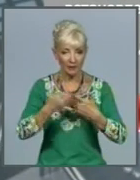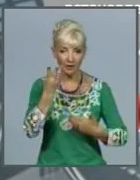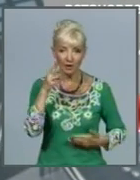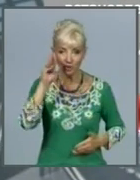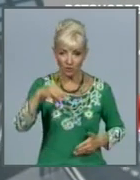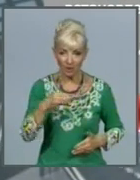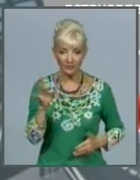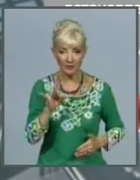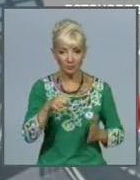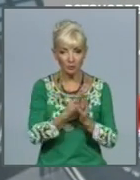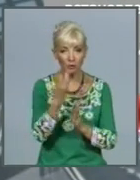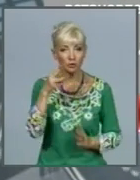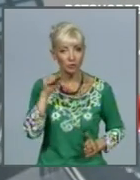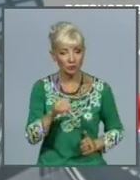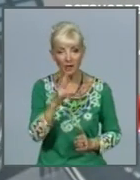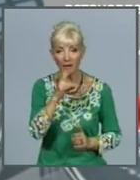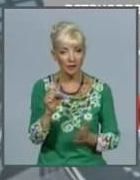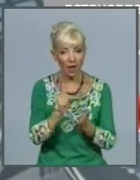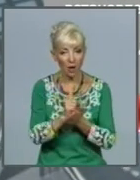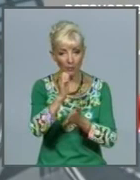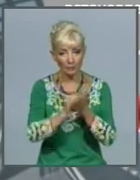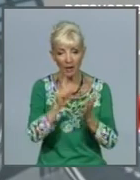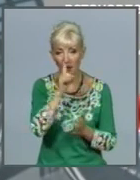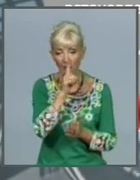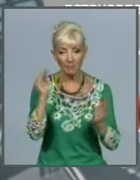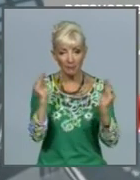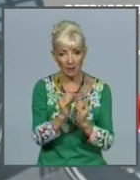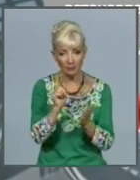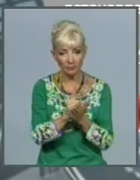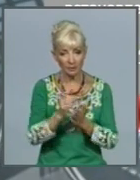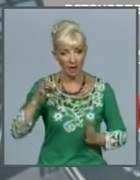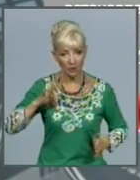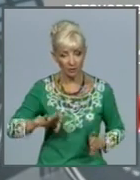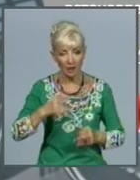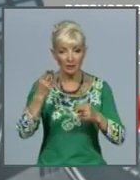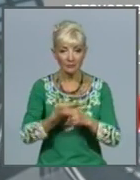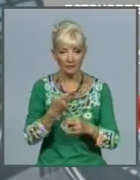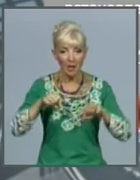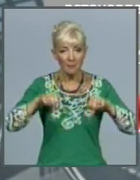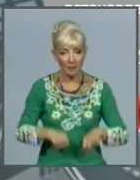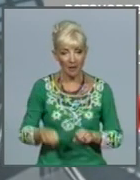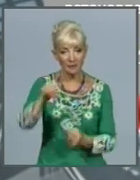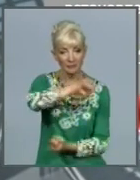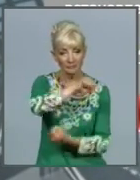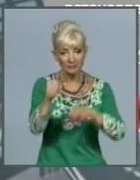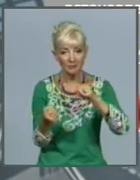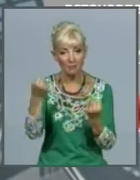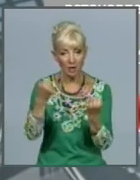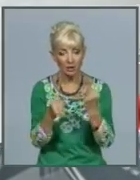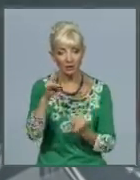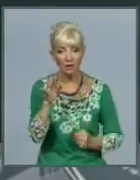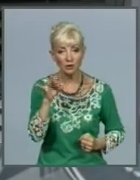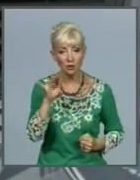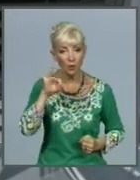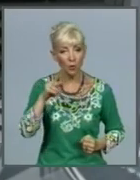3 000 неоподатковуваних мінімумів доходів громадян з позбавленням права керування транспортними засобами на строк від